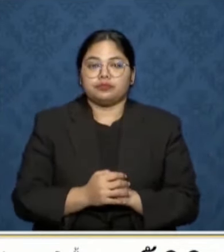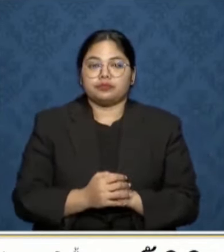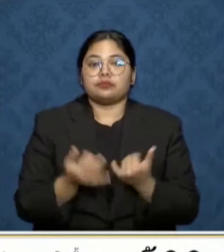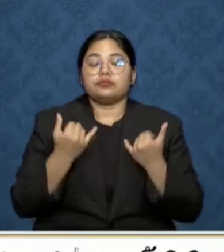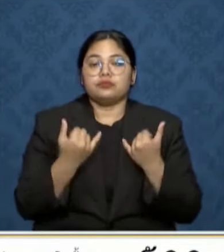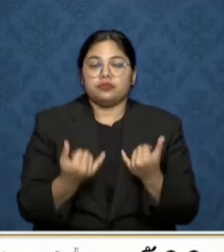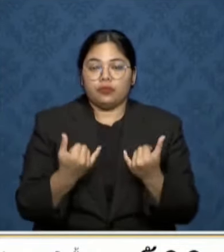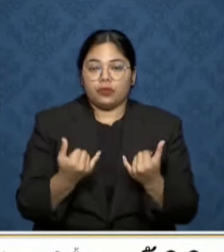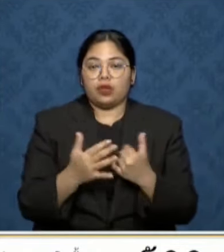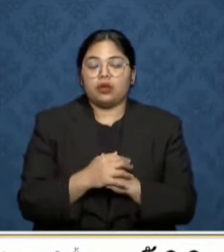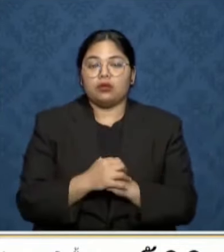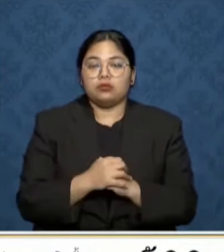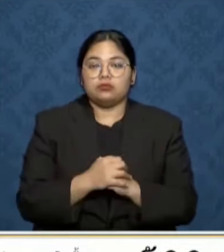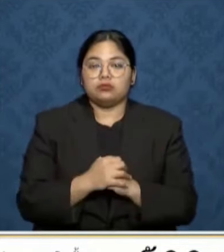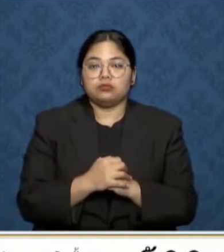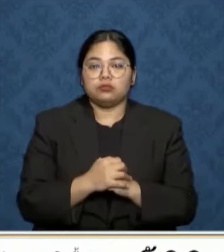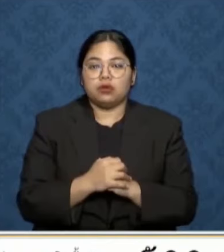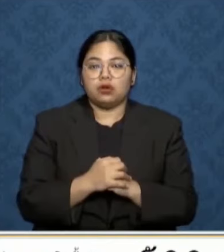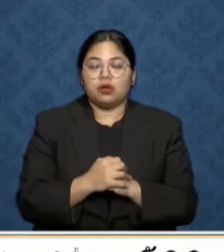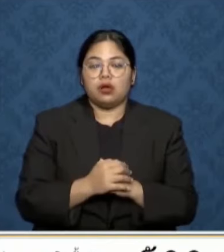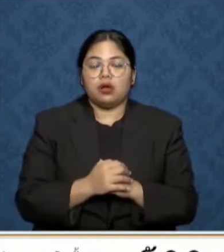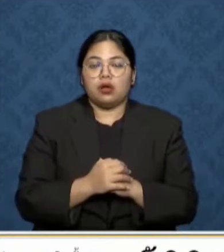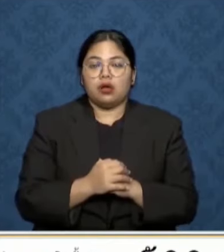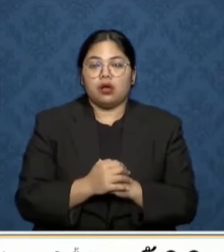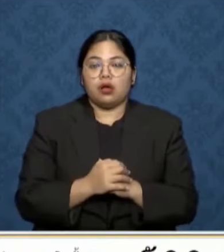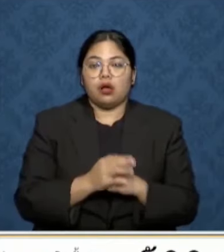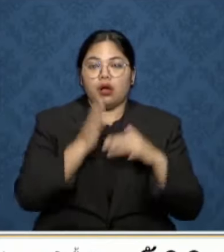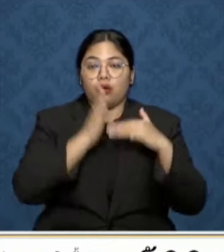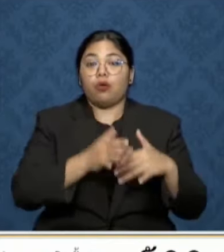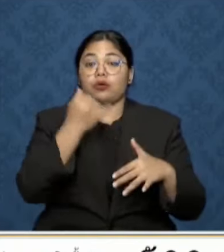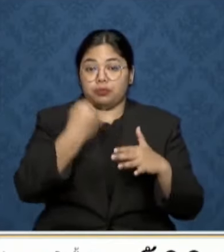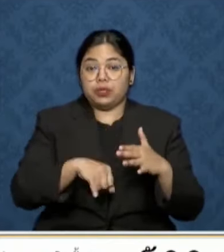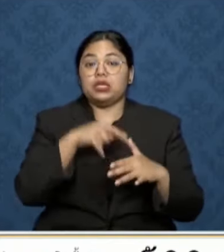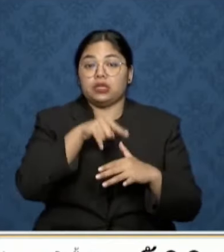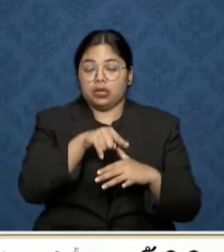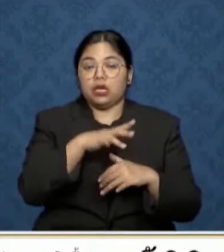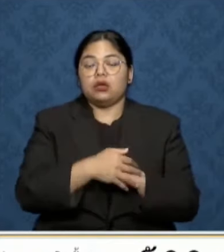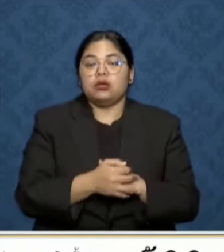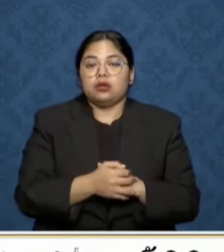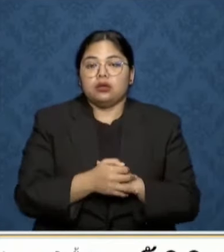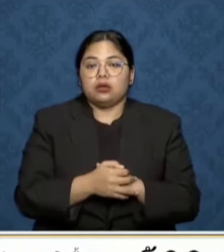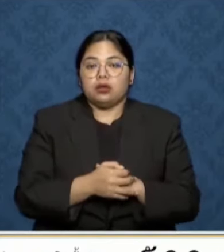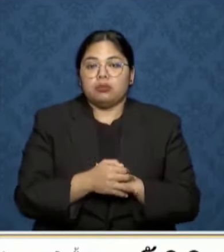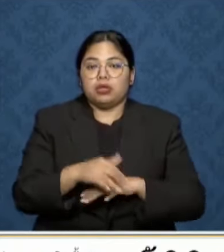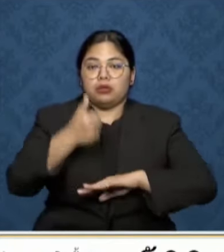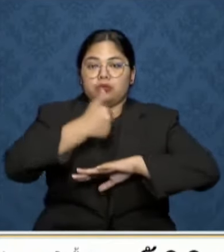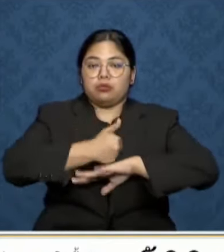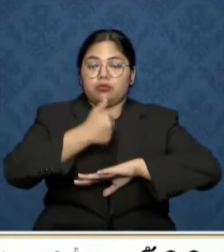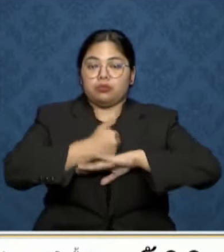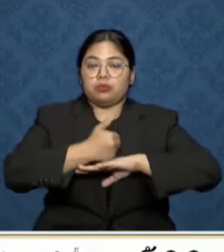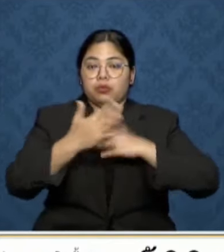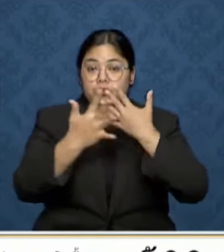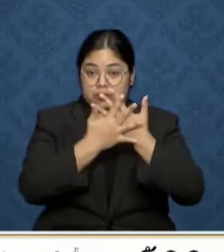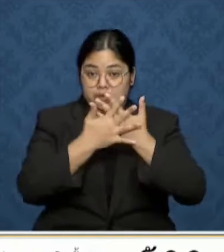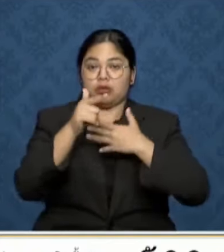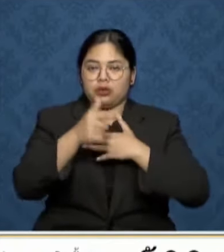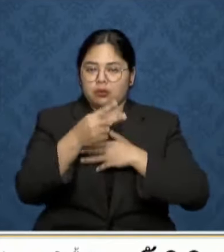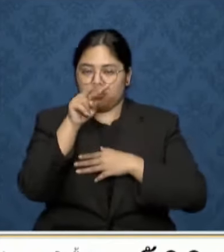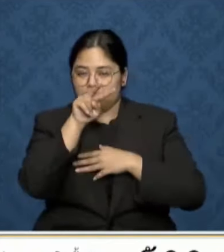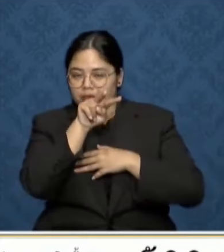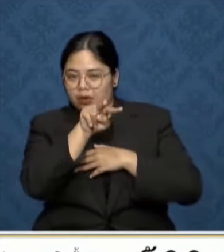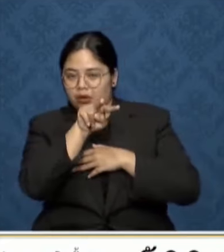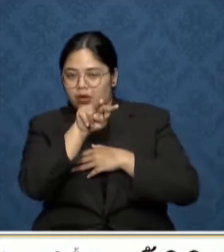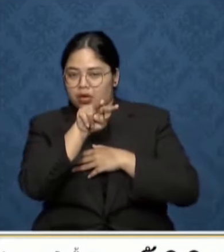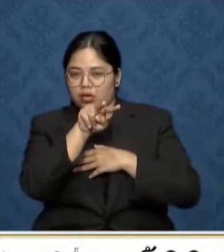ตอนนี้ผมมองตงนะว่าผู้ตองขังเี่ยคงจะรู้สึกเหมือนว ทานธิปดิเปนแวมองแล้ว..เหมือน